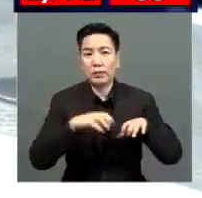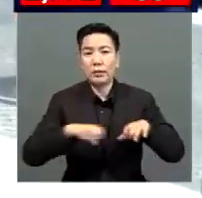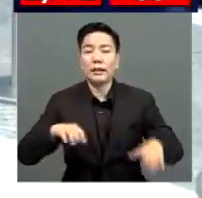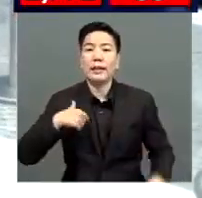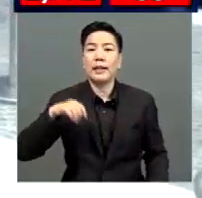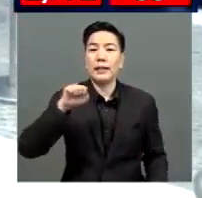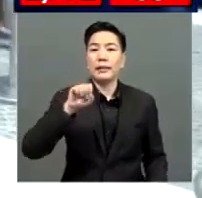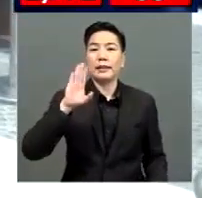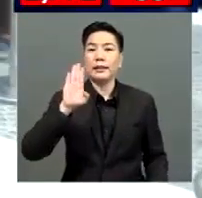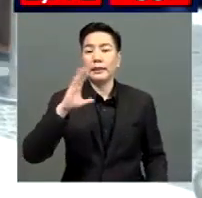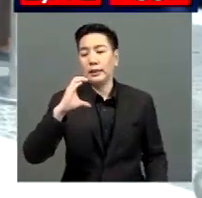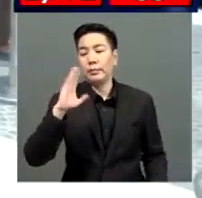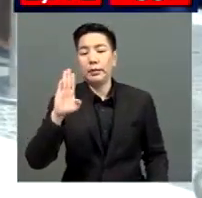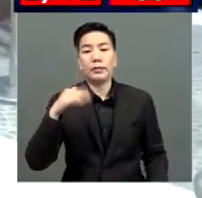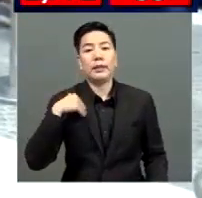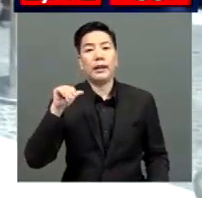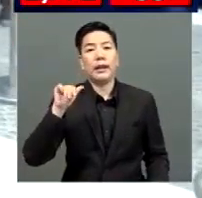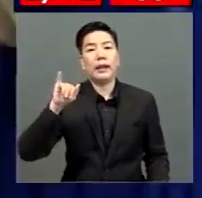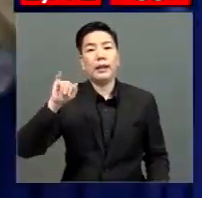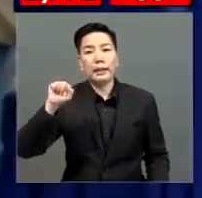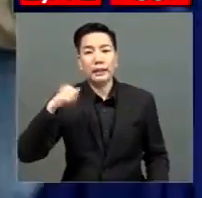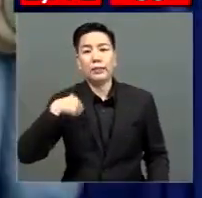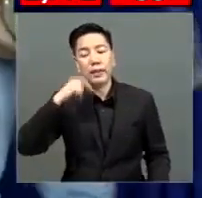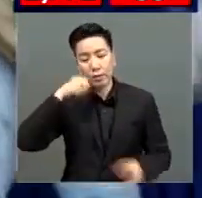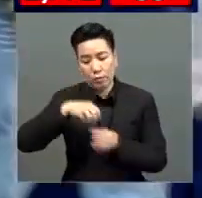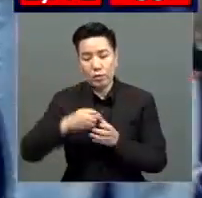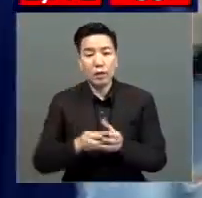นะครับทั้งคุณธีรคุณพิริยคุณวิวัฒน์มีทั้งข้าวหมูทอดมีน้ำดื่มข้าวเหนียวหมูทอดต่างๆนะครับรวมไปจนถึงอีกหลายหน่วยงานครั้งSCBทั้ง AISจะมีน้ำดื่มมาจากจะให้กับผู้ทิพย์มารอในการร้องเรียนและก็